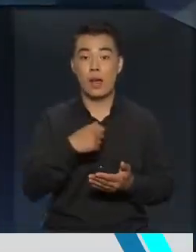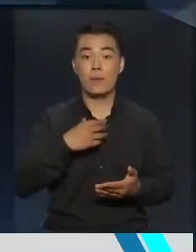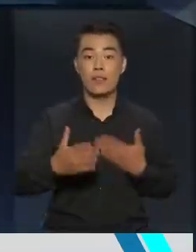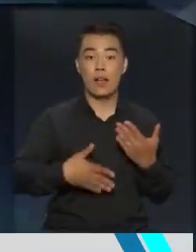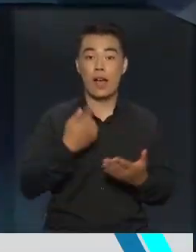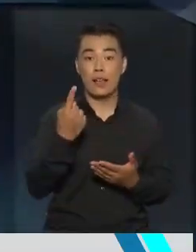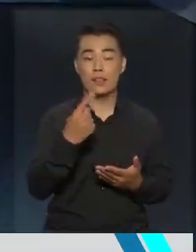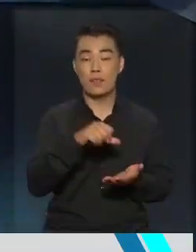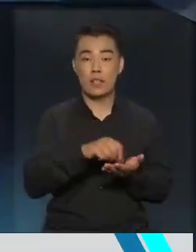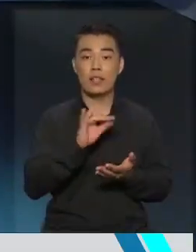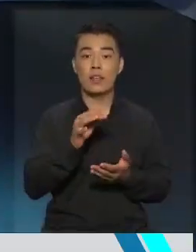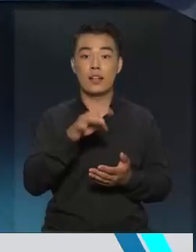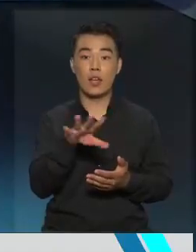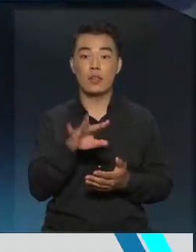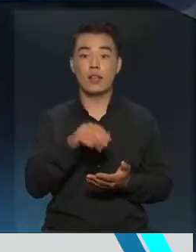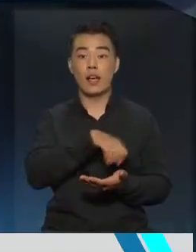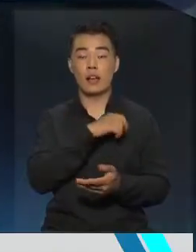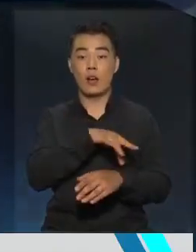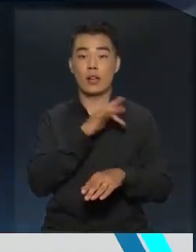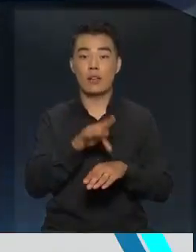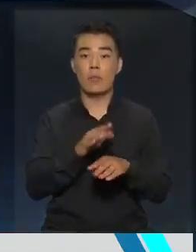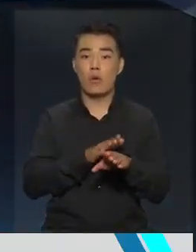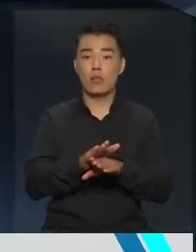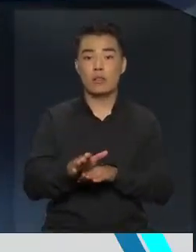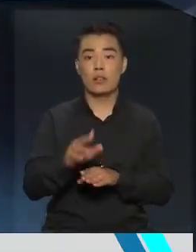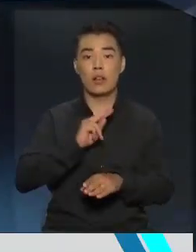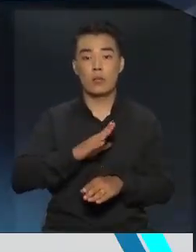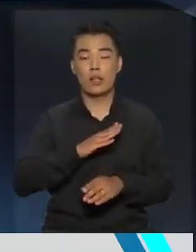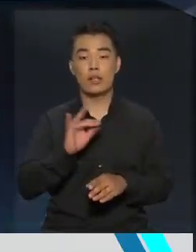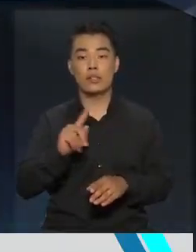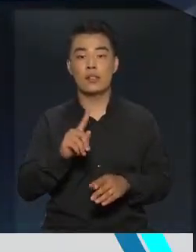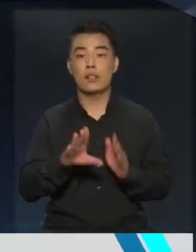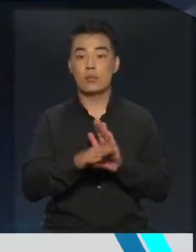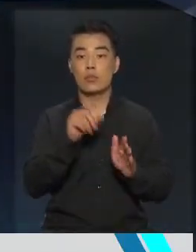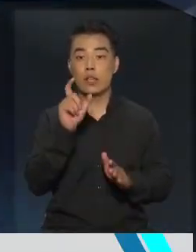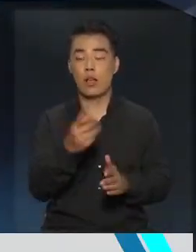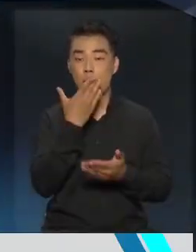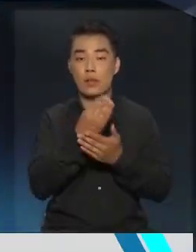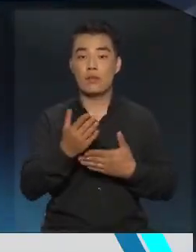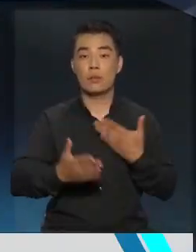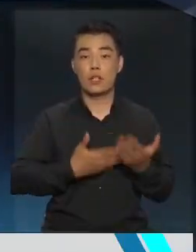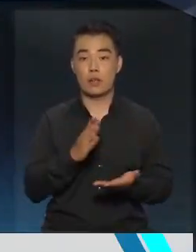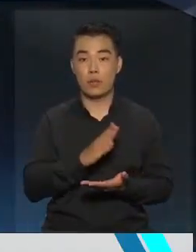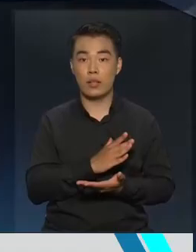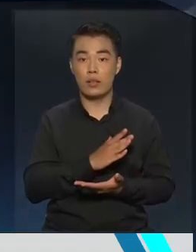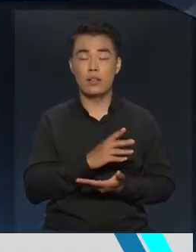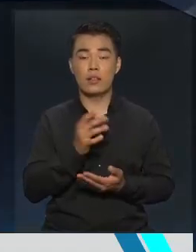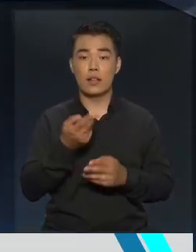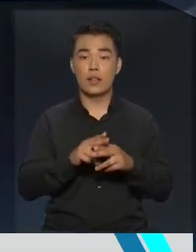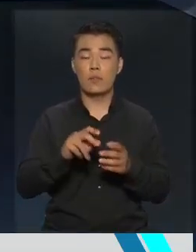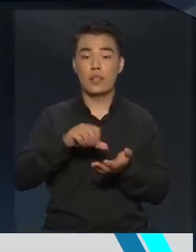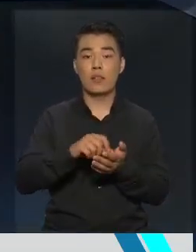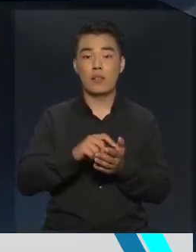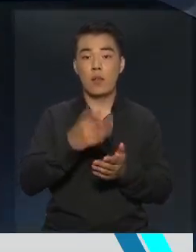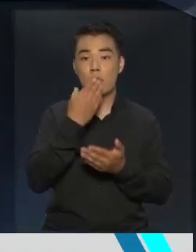одномандатники, а вот районные, городские маслихаты стали полностью формироваться из депутатов, которые были самовыдвиженцами. То есть за счет этого можно сказать, что местные